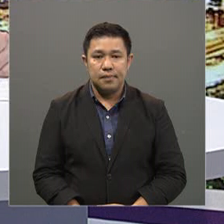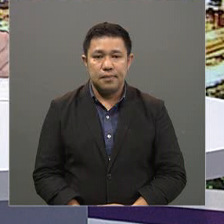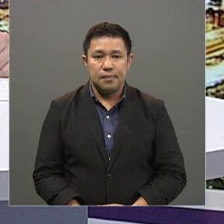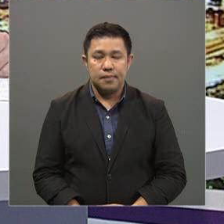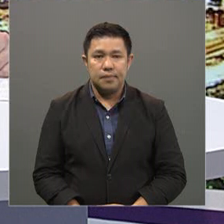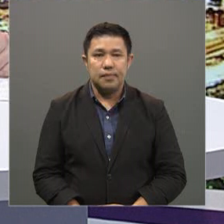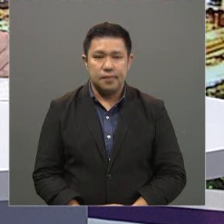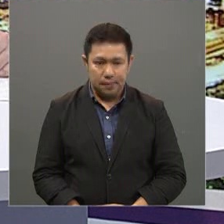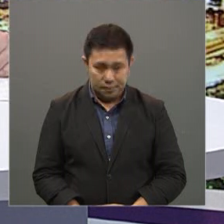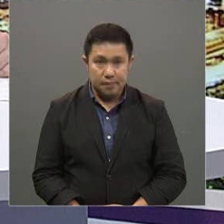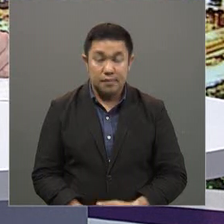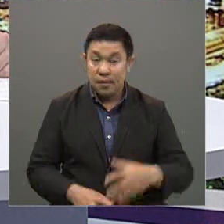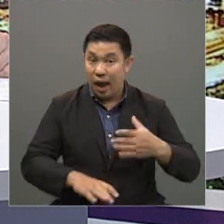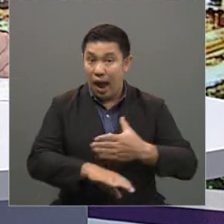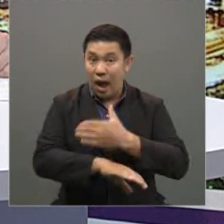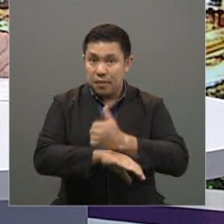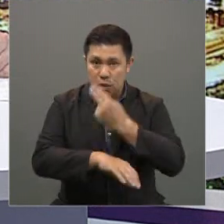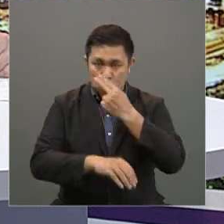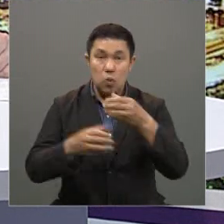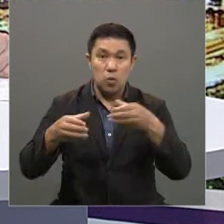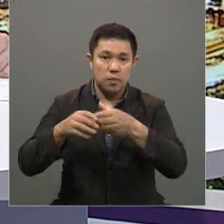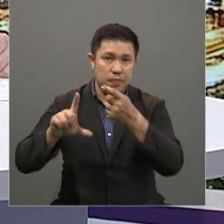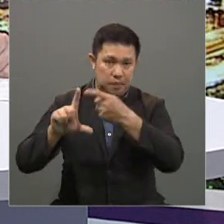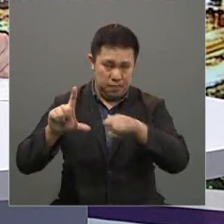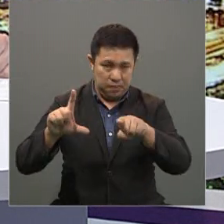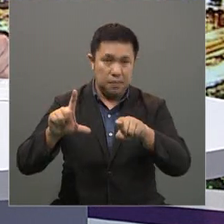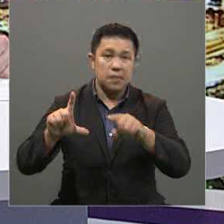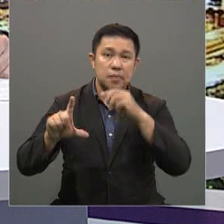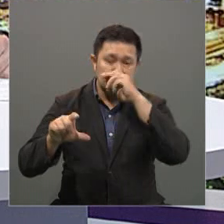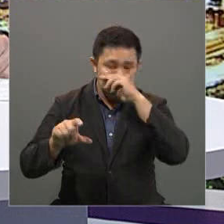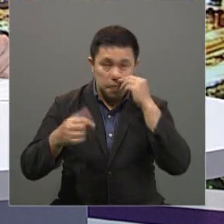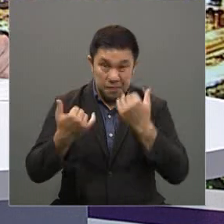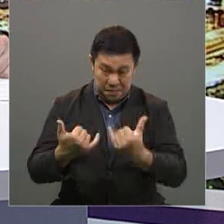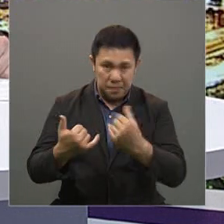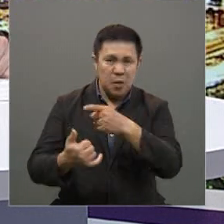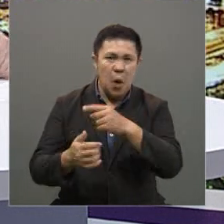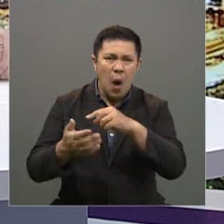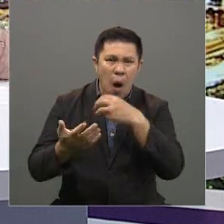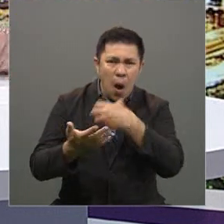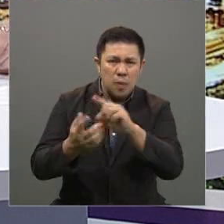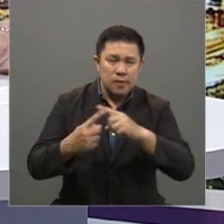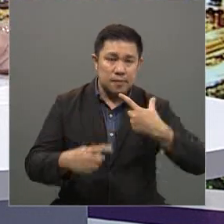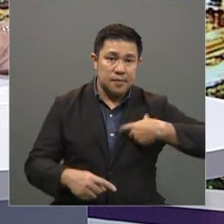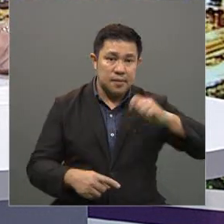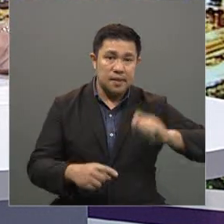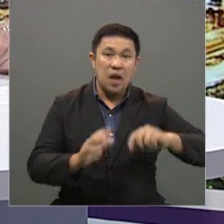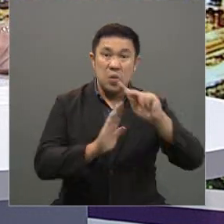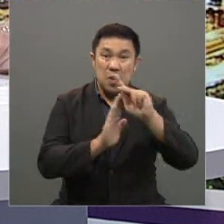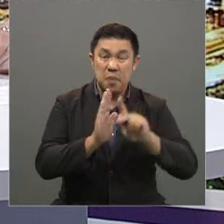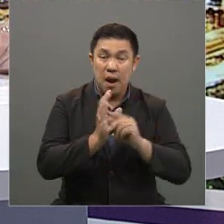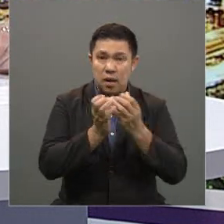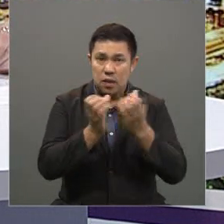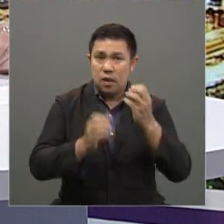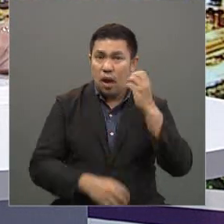ความเคลื่อนไหวทางการเมืองมาดูของพรรคก้าวไกลนะคะยังมีประเด็นออกมาต่อเนื่องหลังจากที่ศาลรัฐธรรมนูญวินิจฉัยว่านาย